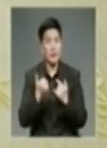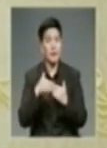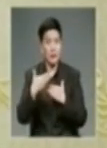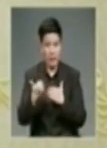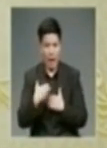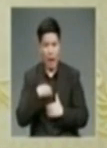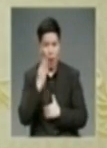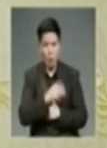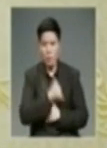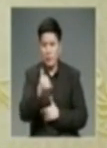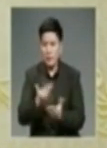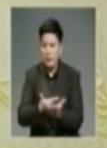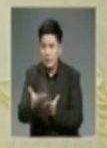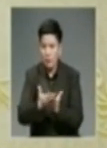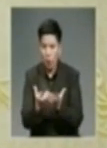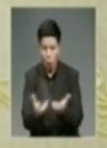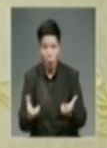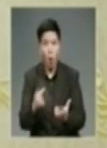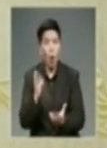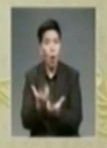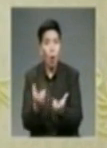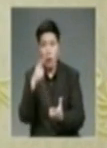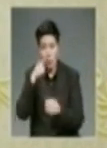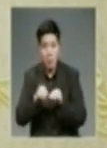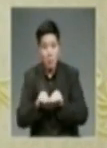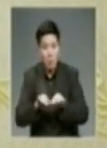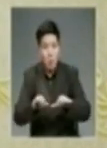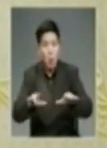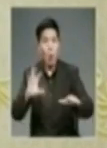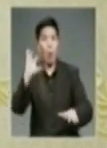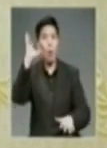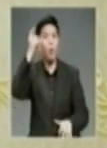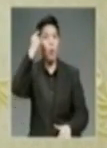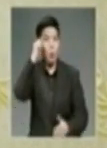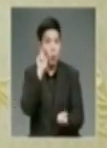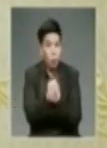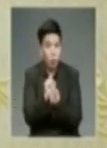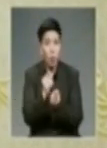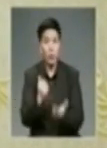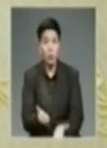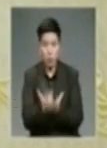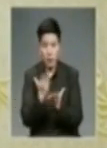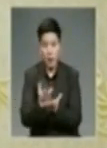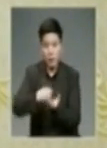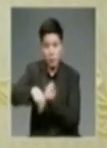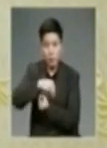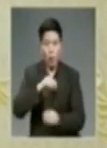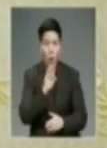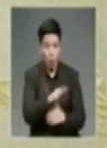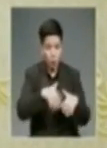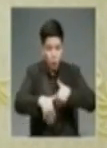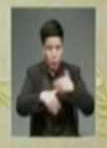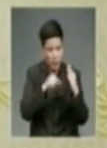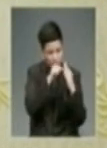านร่วมอุดหนุนเพื่อให้สินค้า GI ของไทยแพร่หลายออกไปทั่วโลกและช่วยกระจายรายได้กับพี่น้องชุมชนต่าง